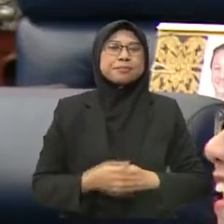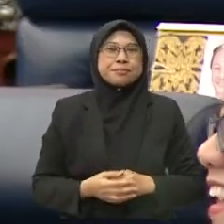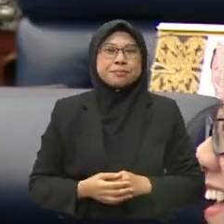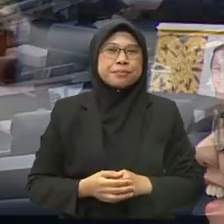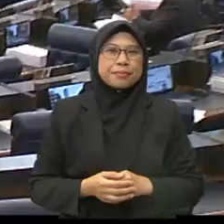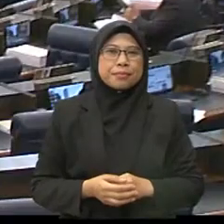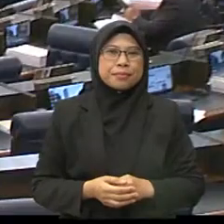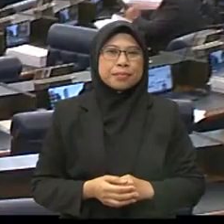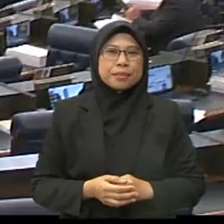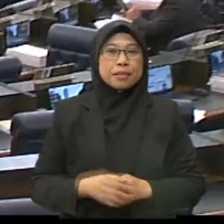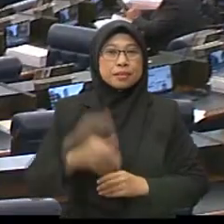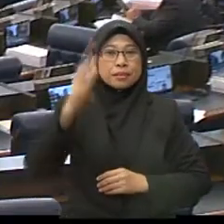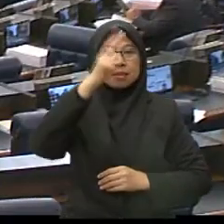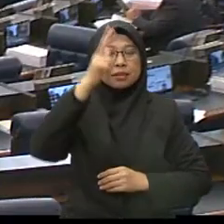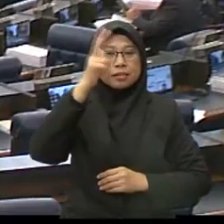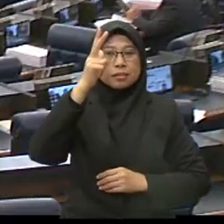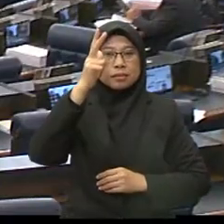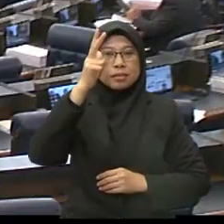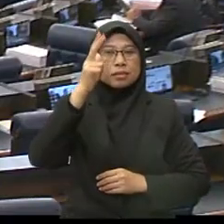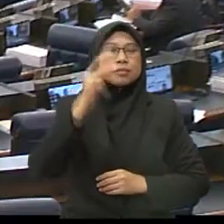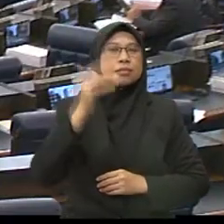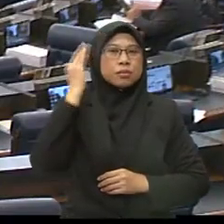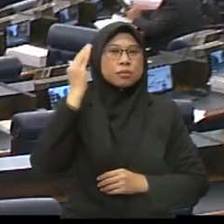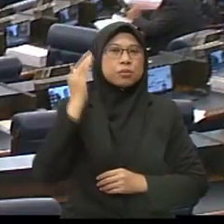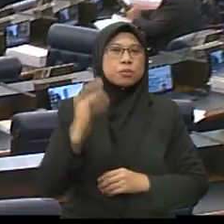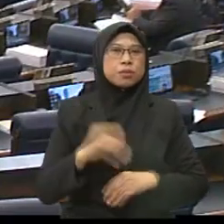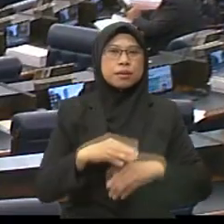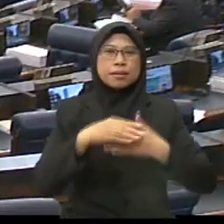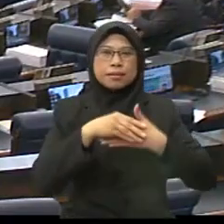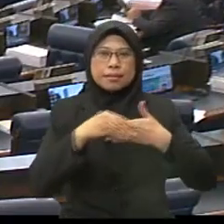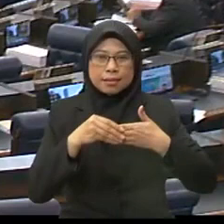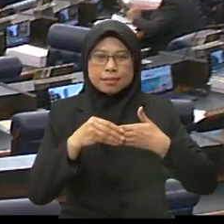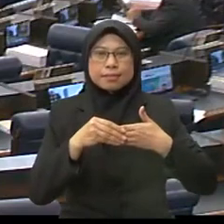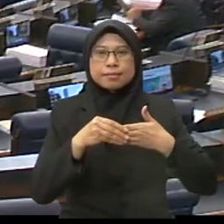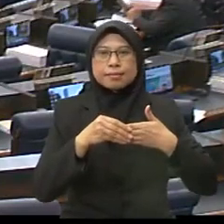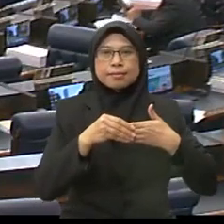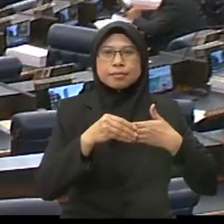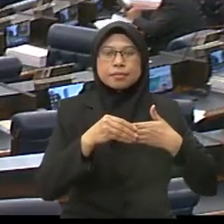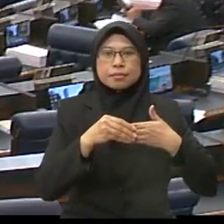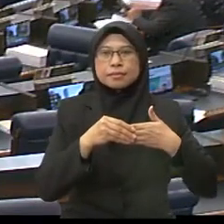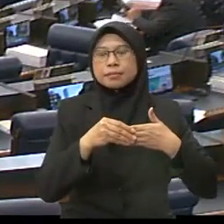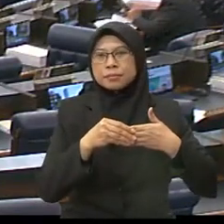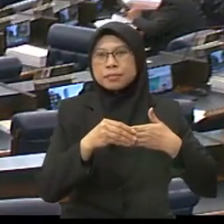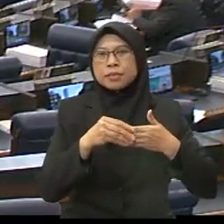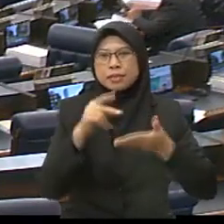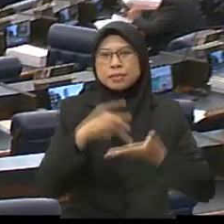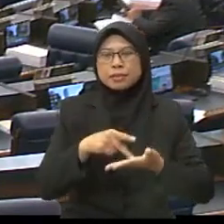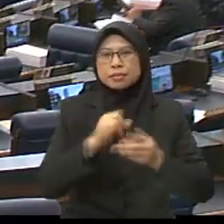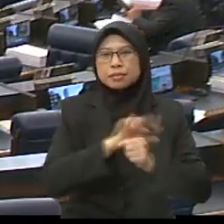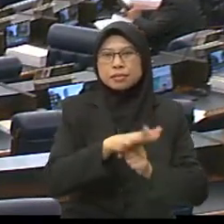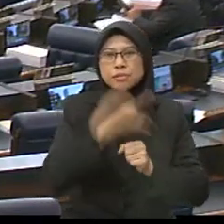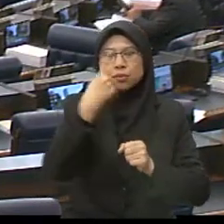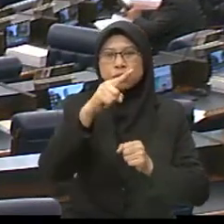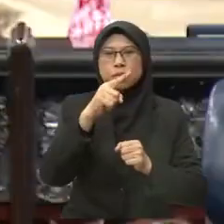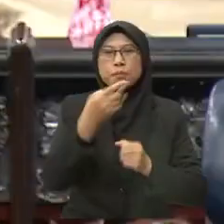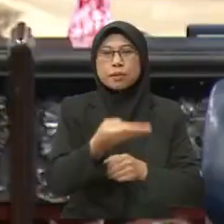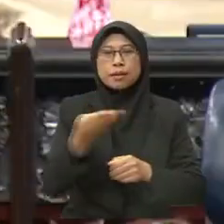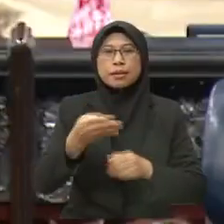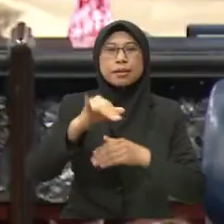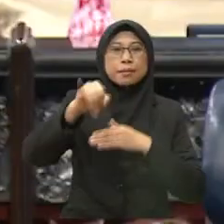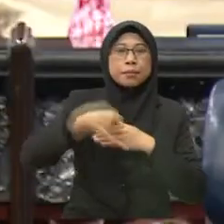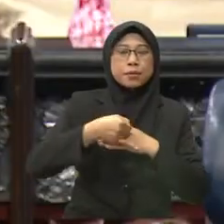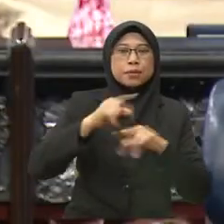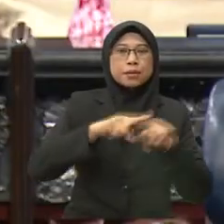a kerajaan pek bahawa pergerakan Ringgit akan munyai kesan ke atas harga barangan terutama yang diimport namun